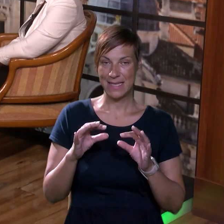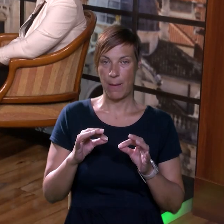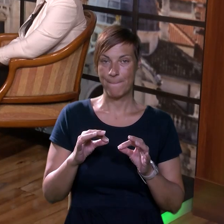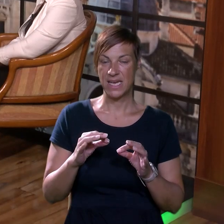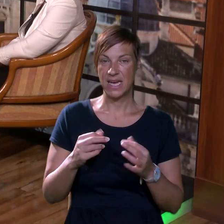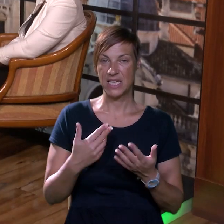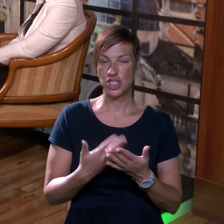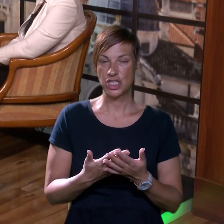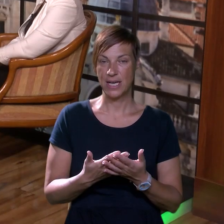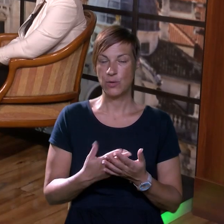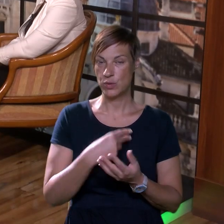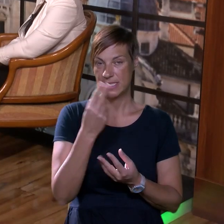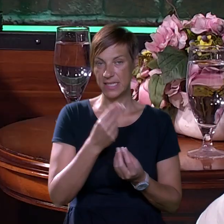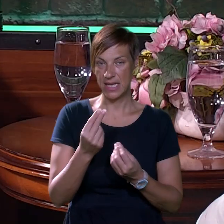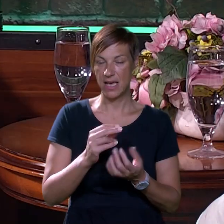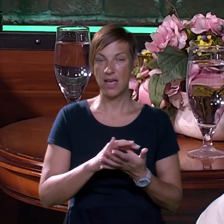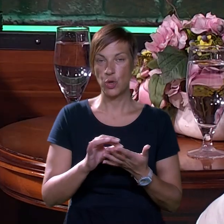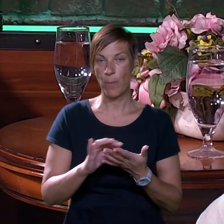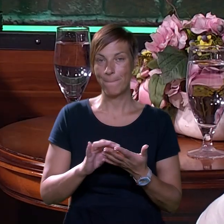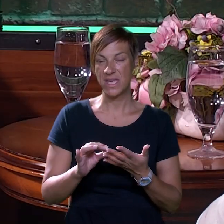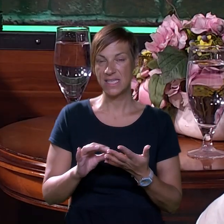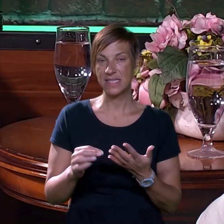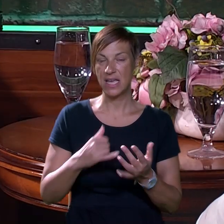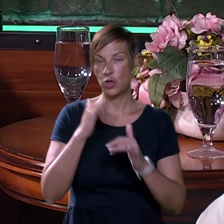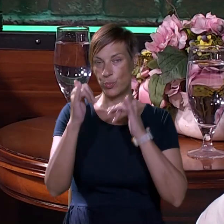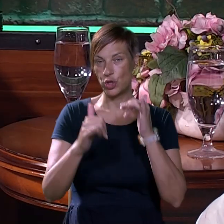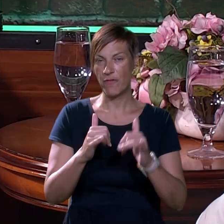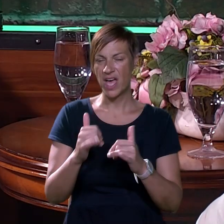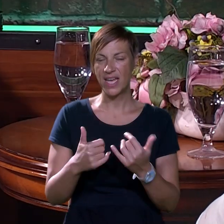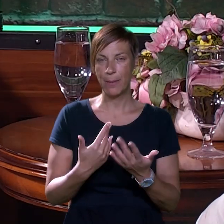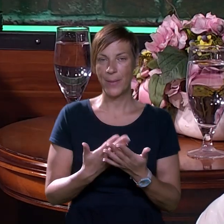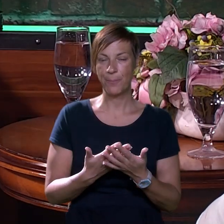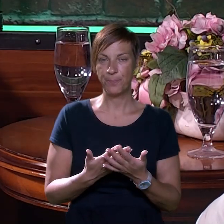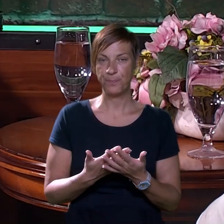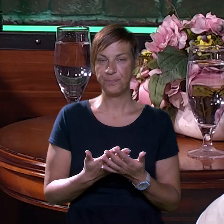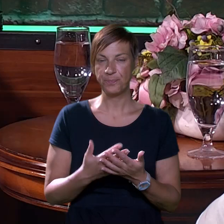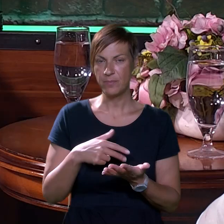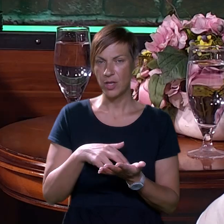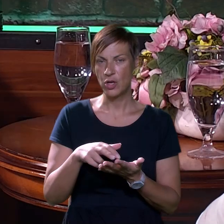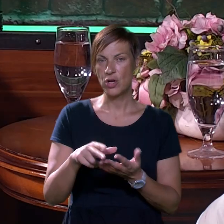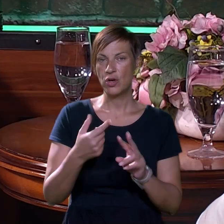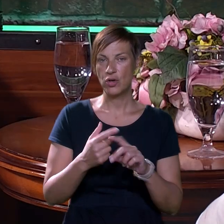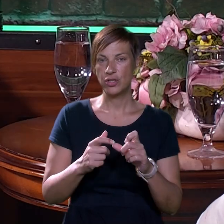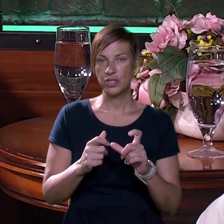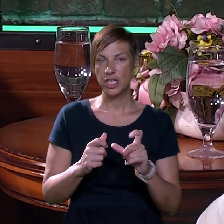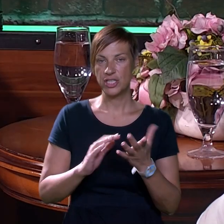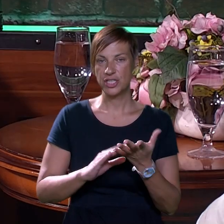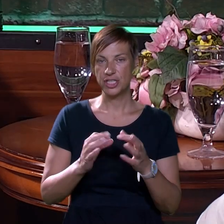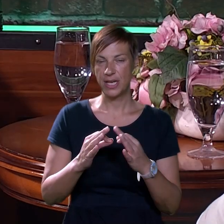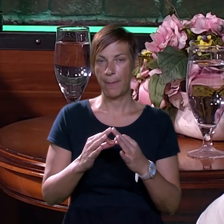našla u slikanju, u pisanju, u putovanjima, u hodočašćima,